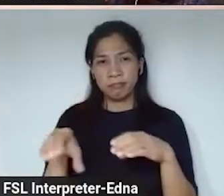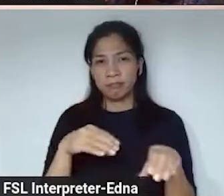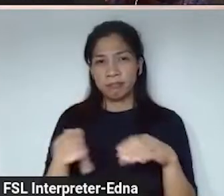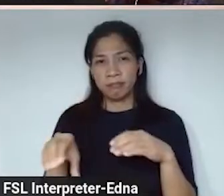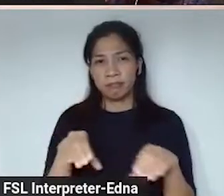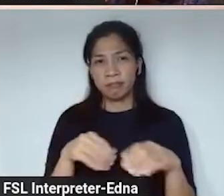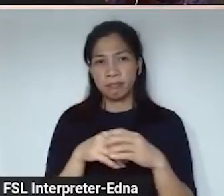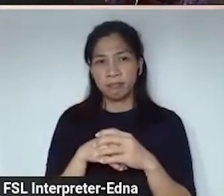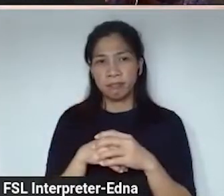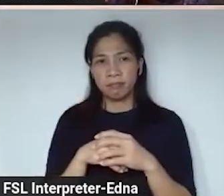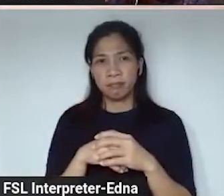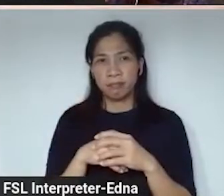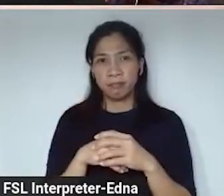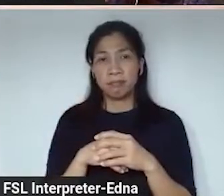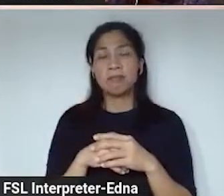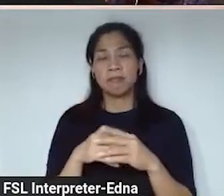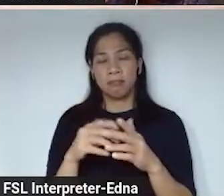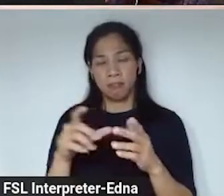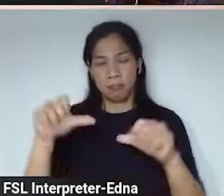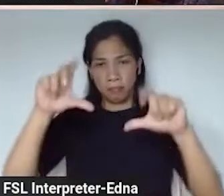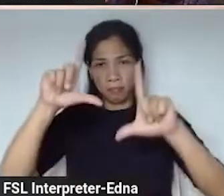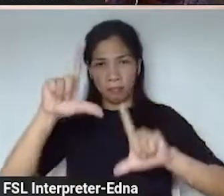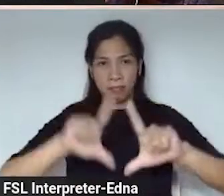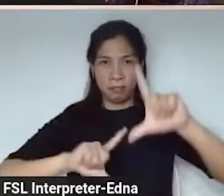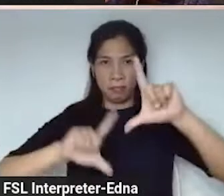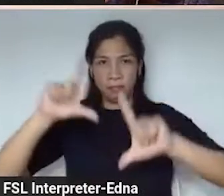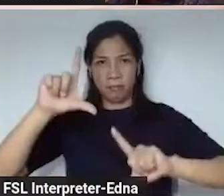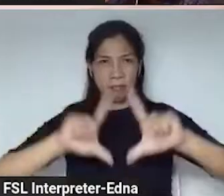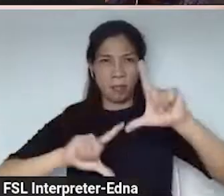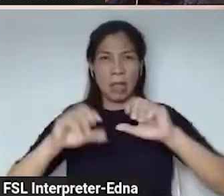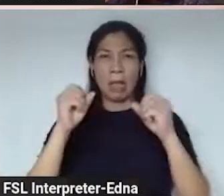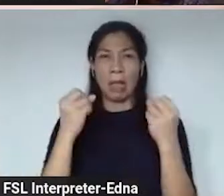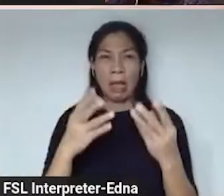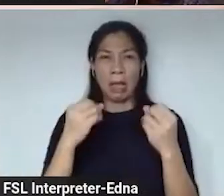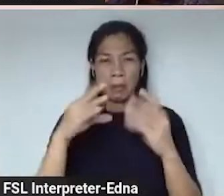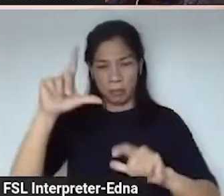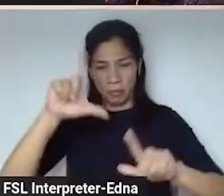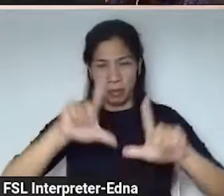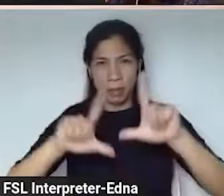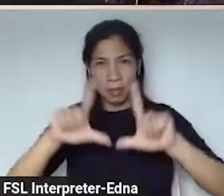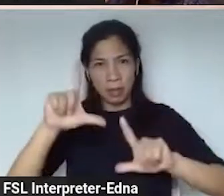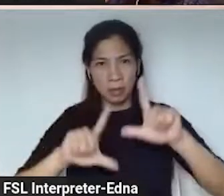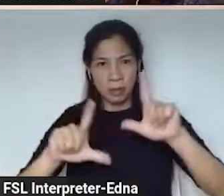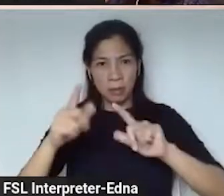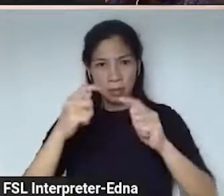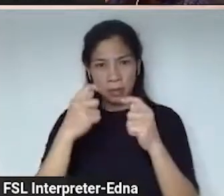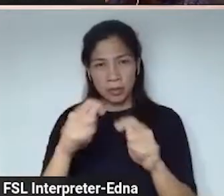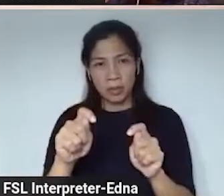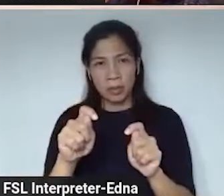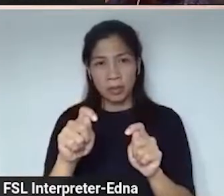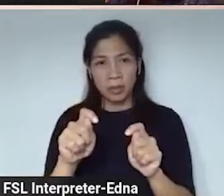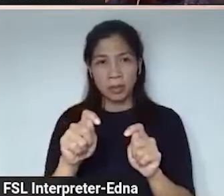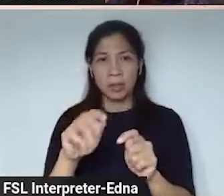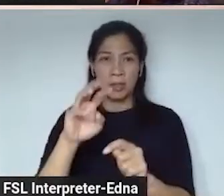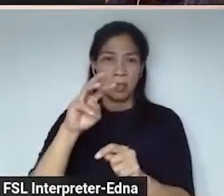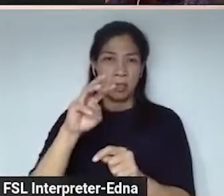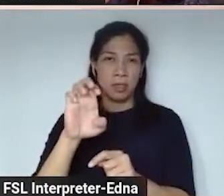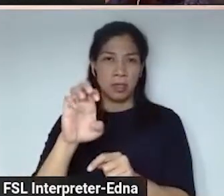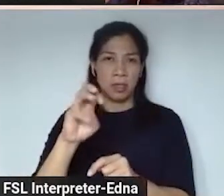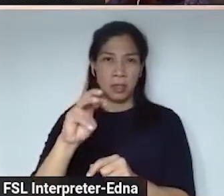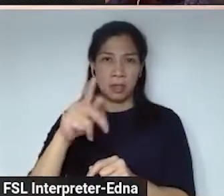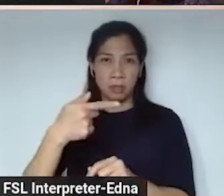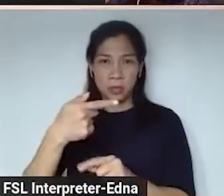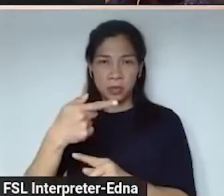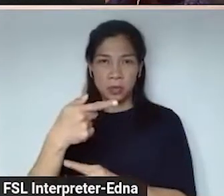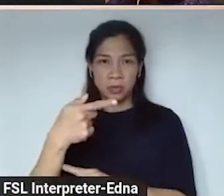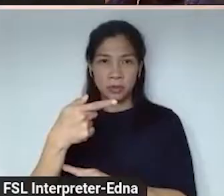nag-undergo ako ng laboratory, a lot of laboratory tests, and then meron pa yung EMG na it will test